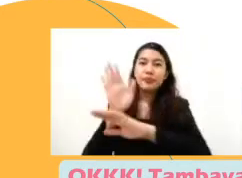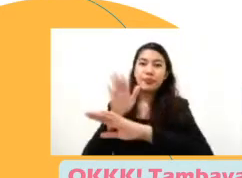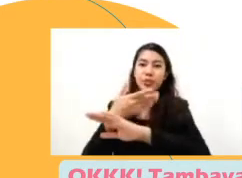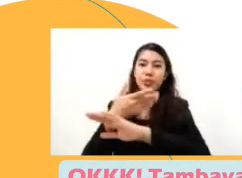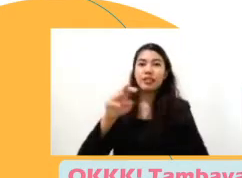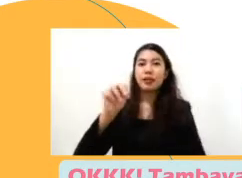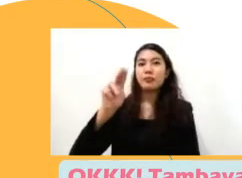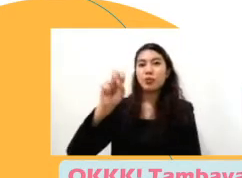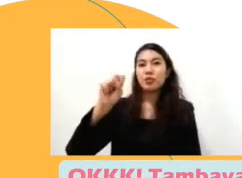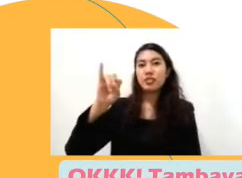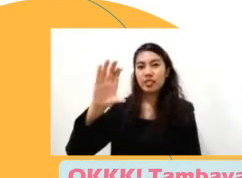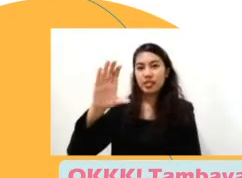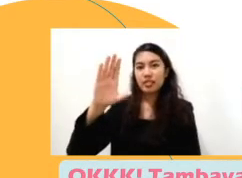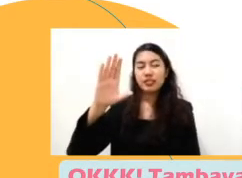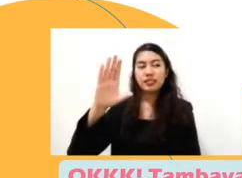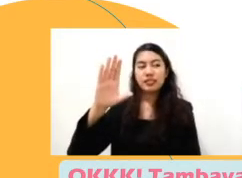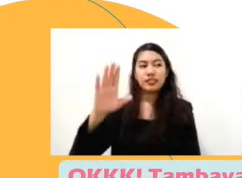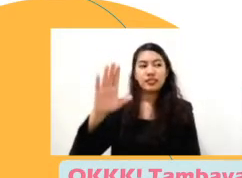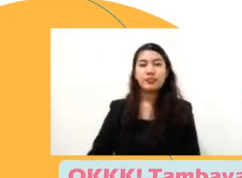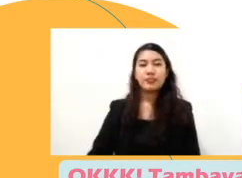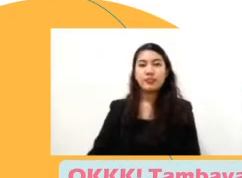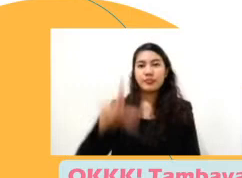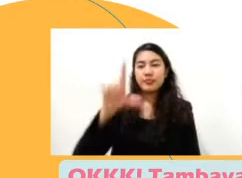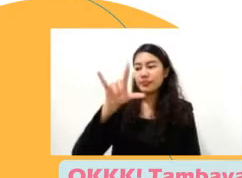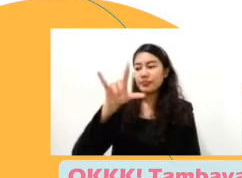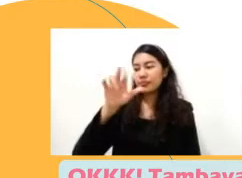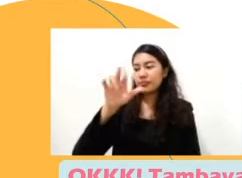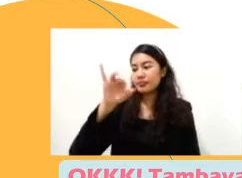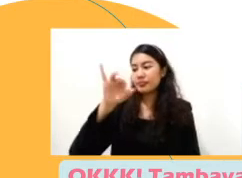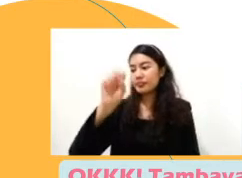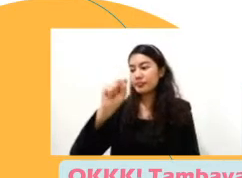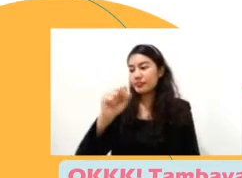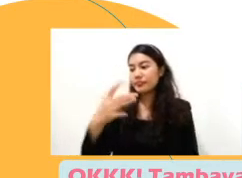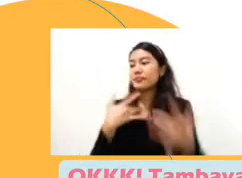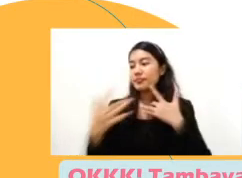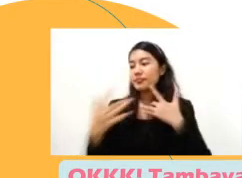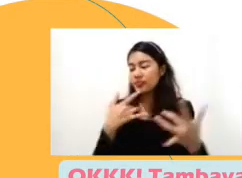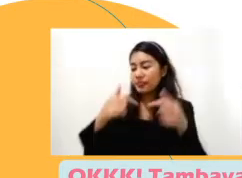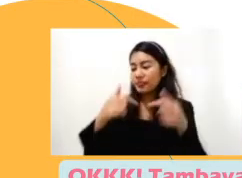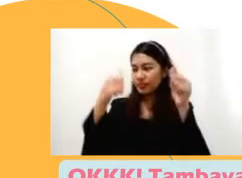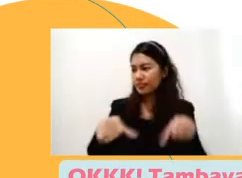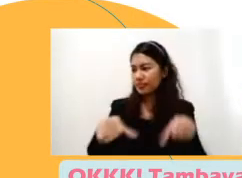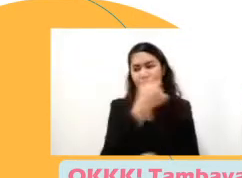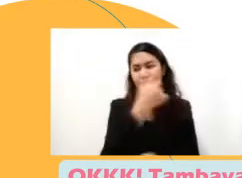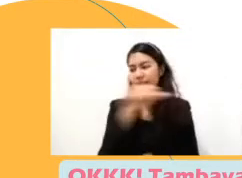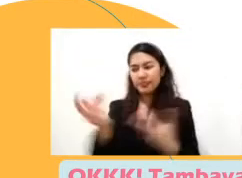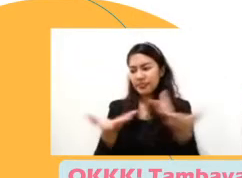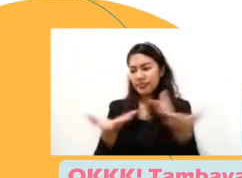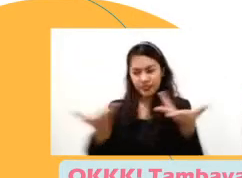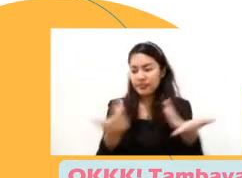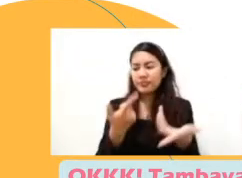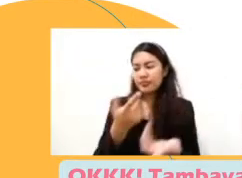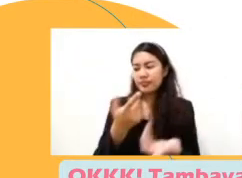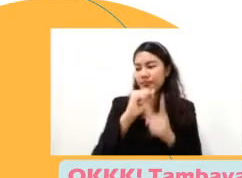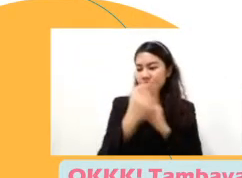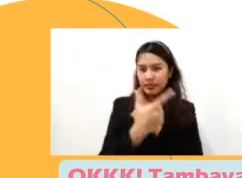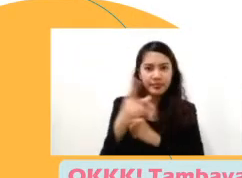makita namin, kasi exciting yan. Post nyo lang sa Facebook, sa Twitter, kahit saan, sa social media nyo, ganyan. Exciting yan.